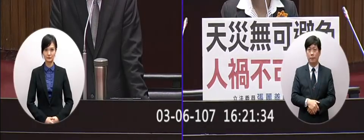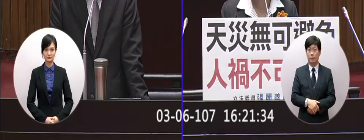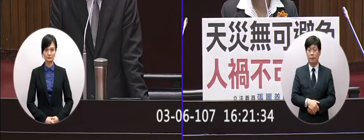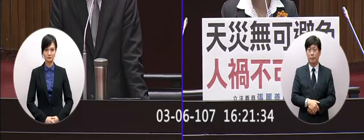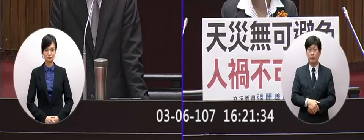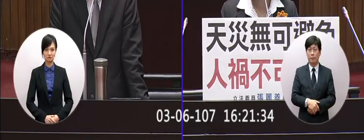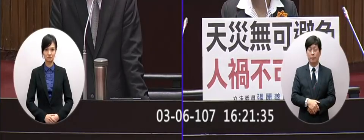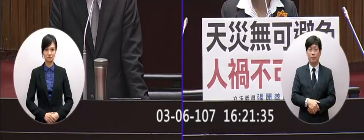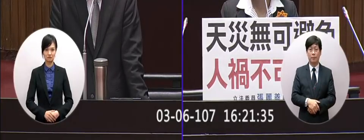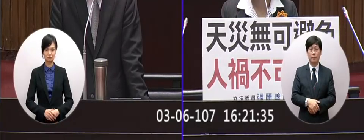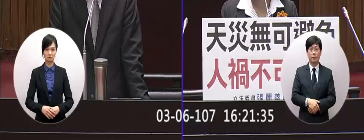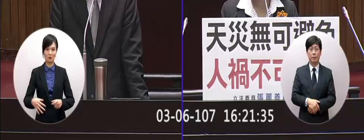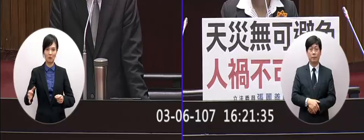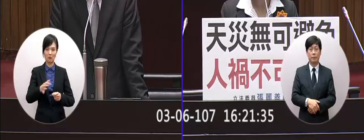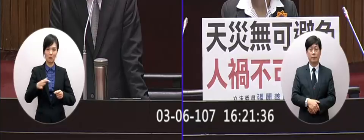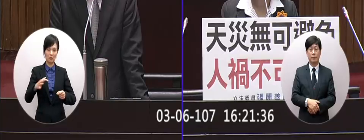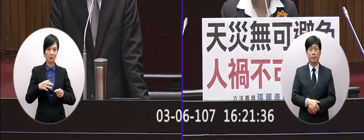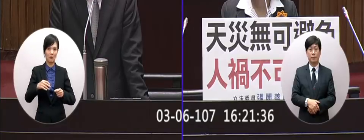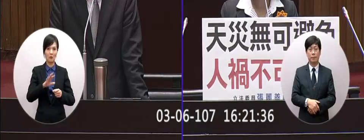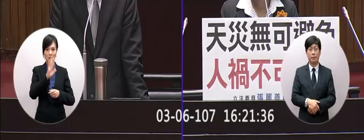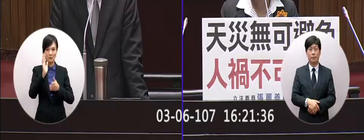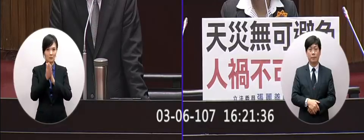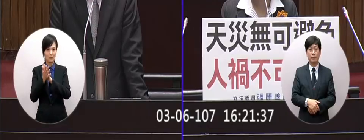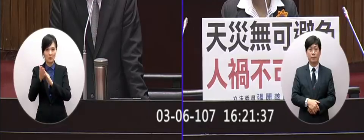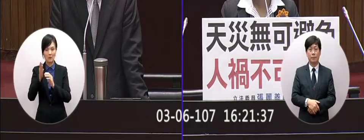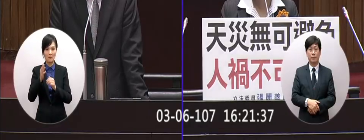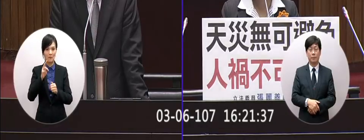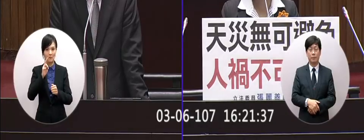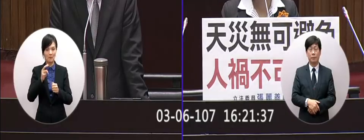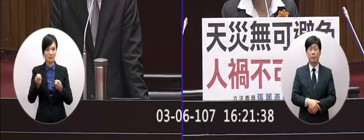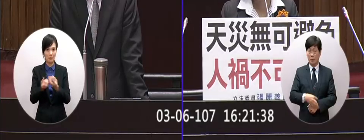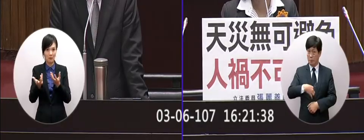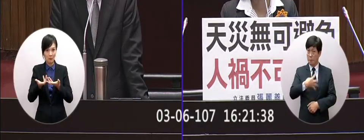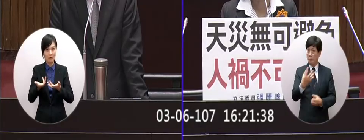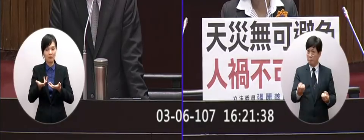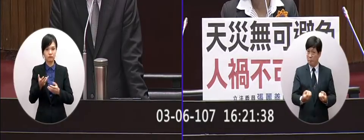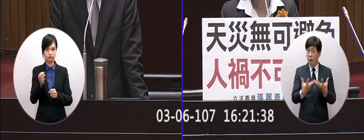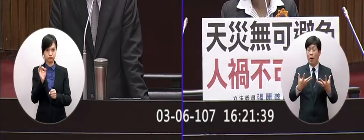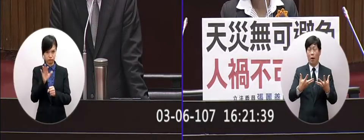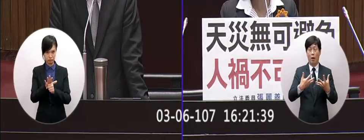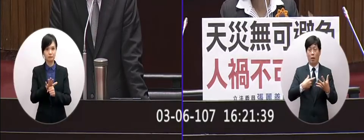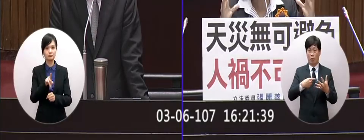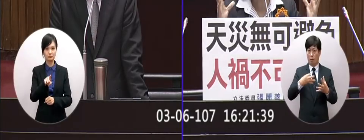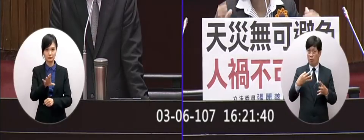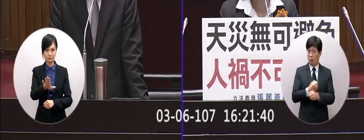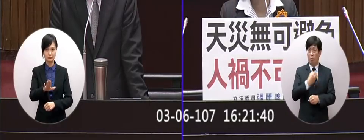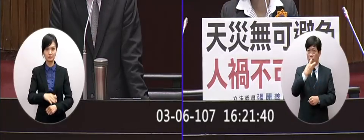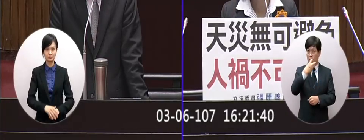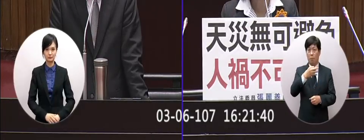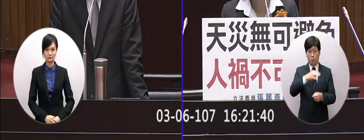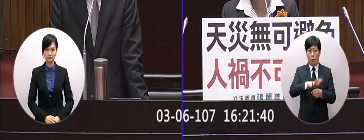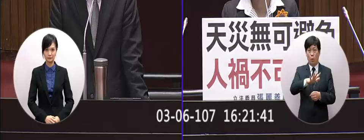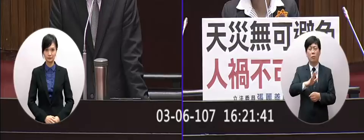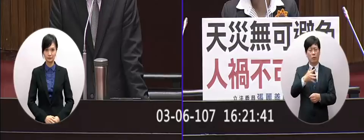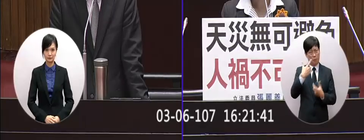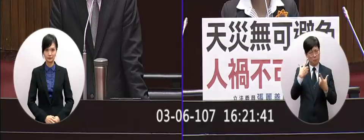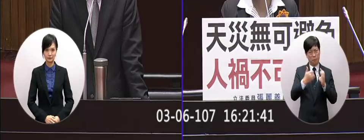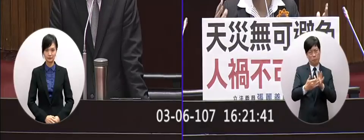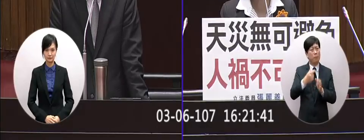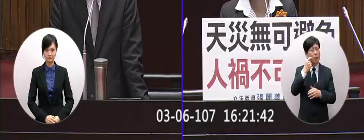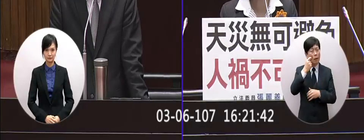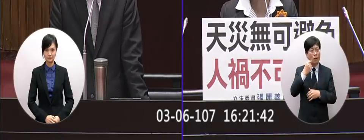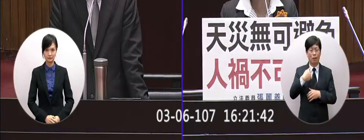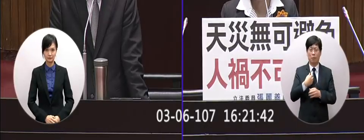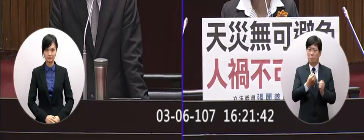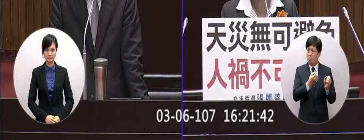有天然灾害救助办法啦， 对，天灾有补助，天灾是无可避免的，是